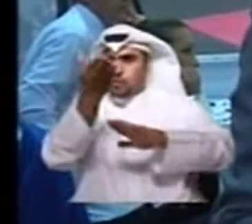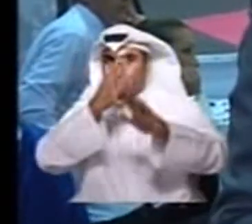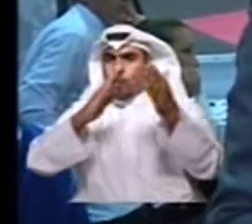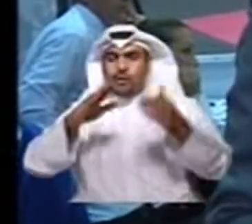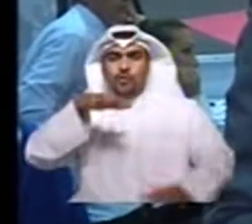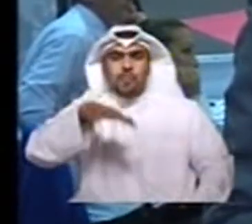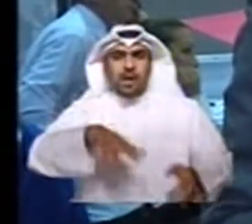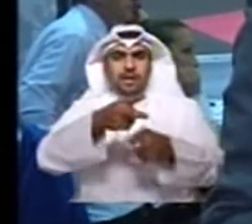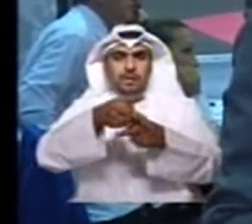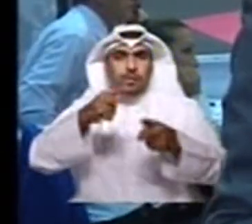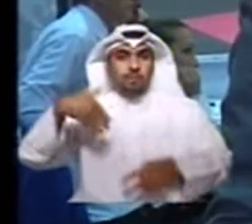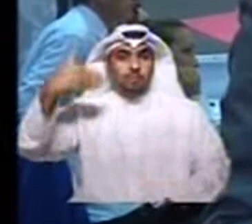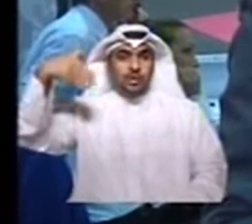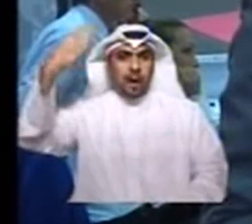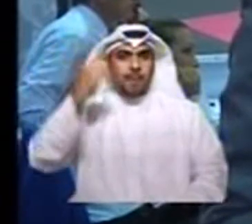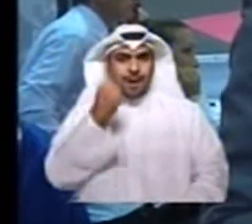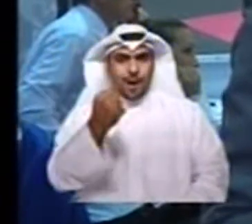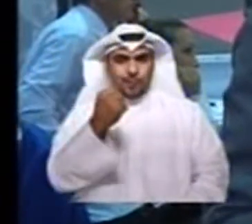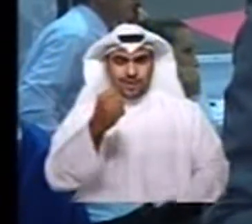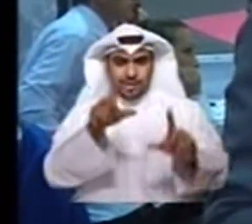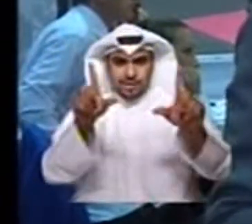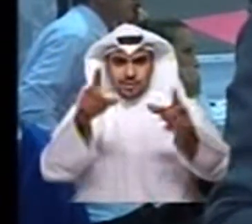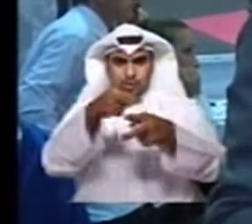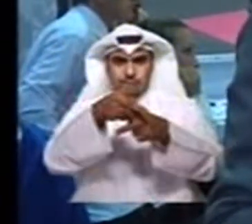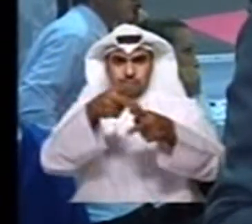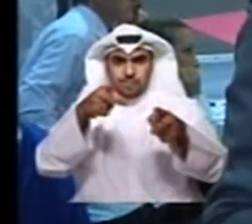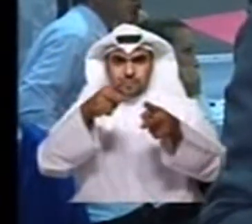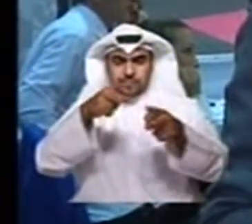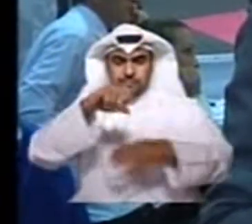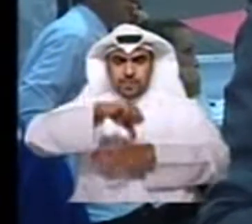الكويتية في المستقبل. لتلفزيون دولة الكويت، غيث الرقاد، عمان.